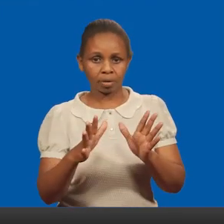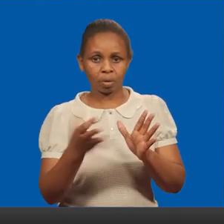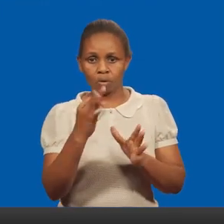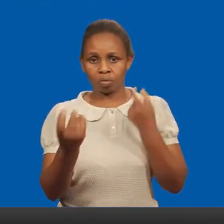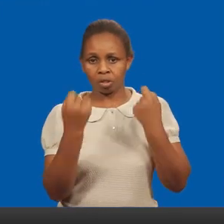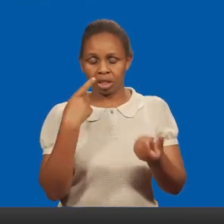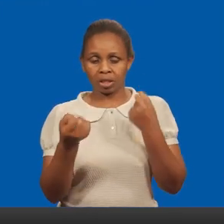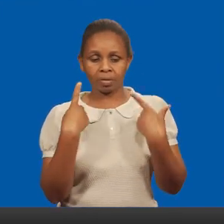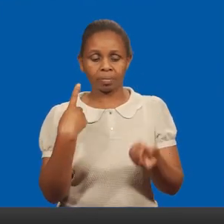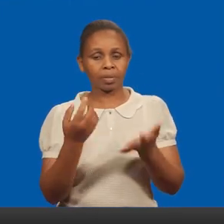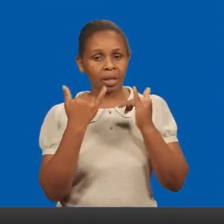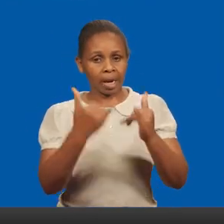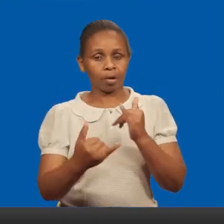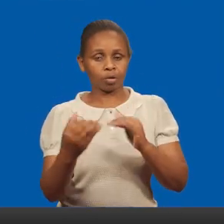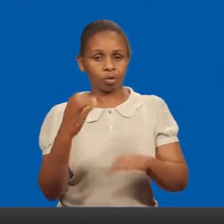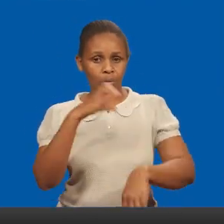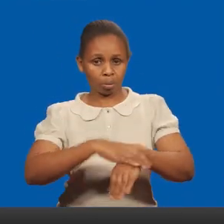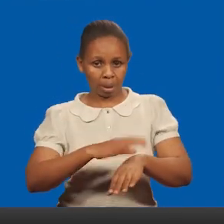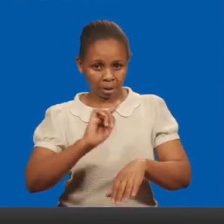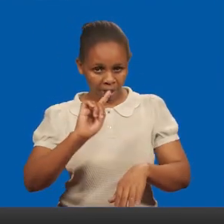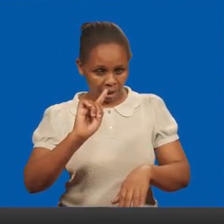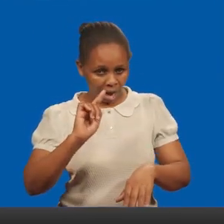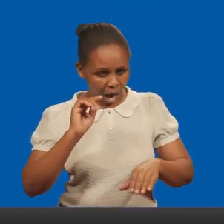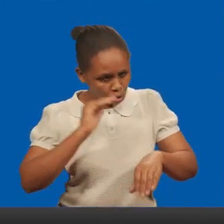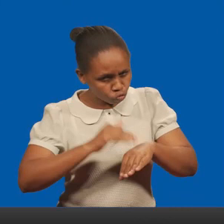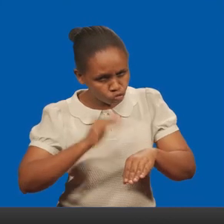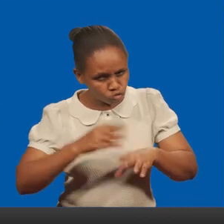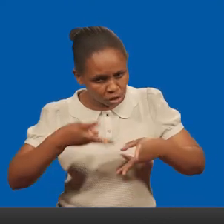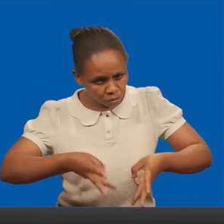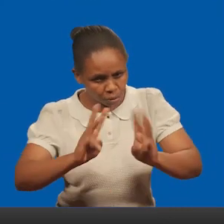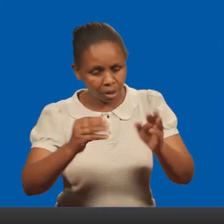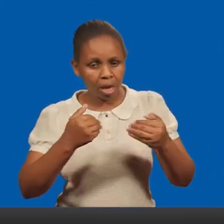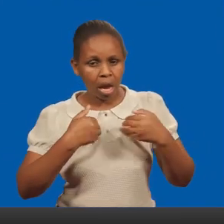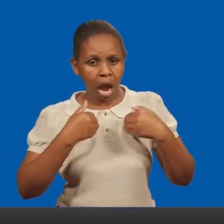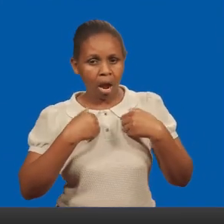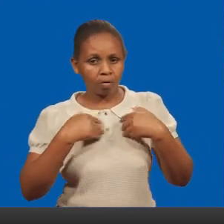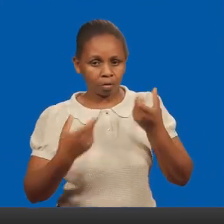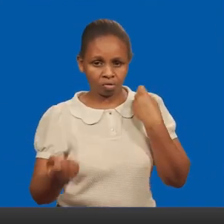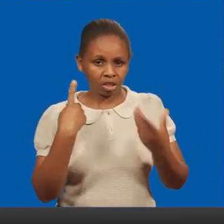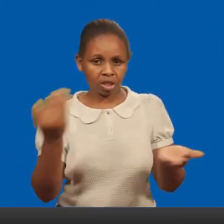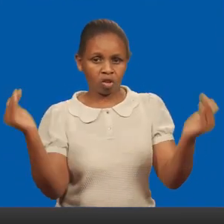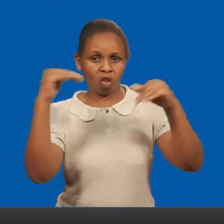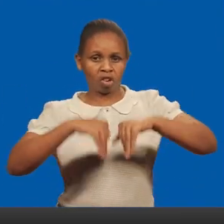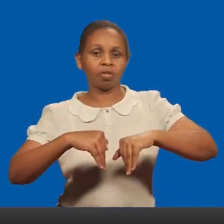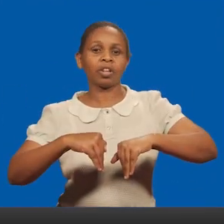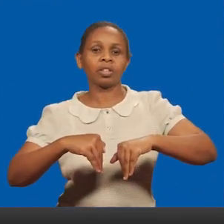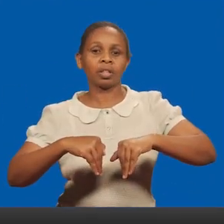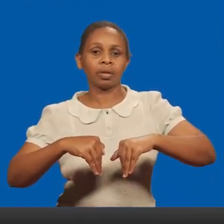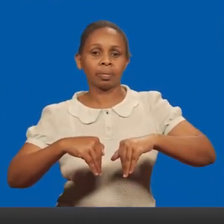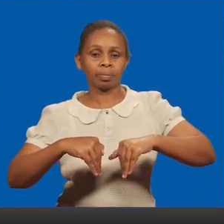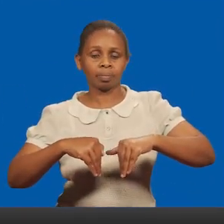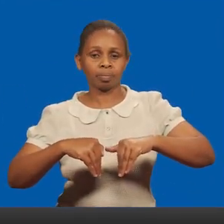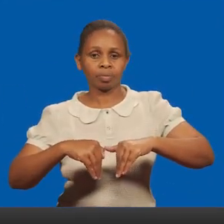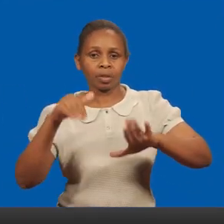wakulima wetu wa majani chai, na tumepata mwelekeo mzuri. Tumekuwa na coffee na tea